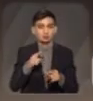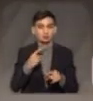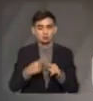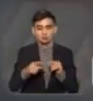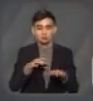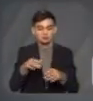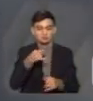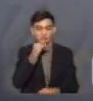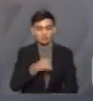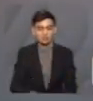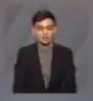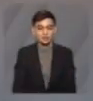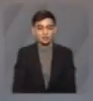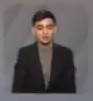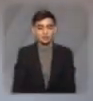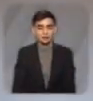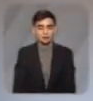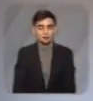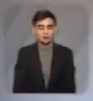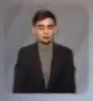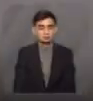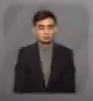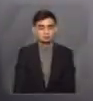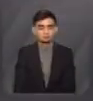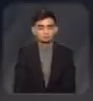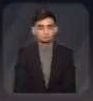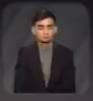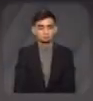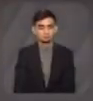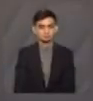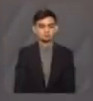Нұрболат Жаңабекұлы, Дәулетбай Нұрмахан, Информбюро, Жамбыл облысы.